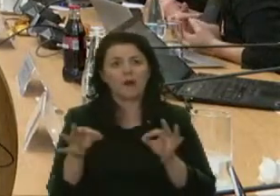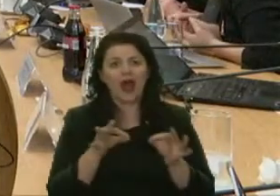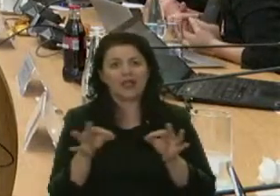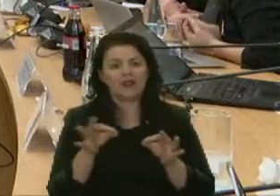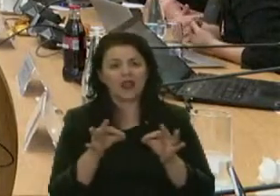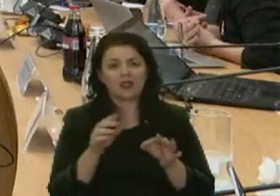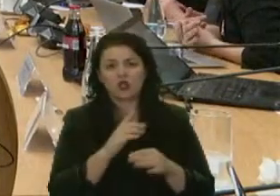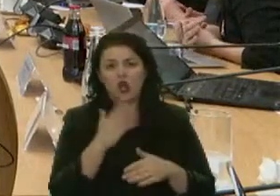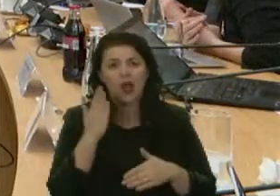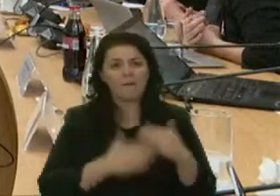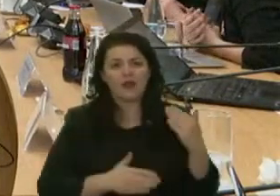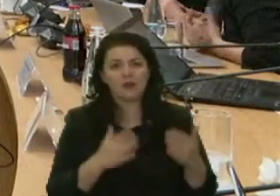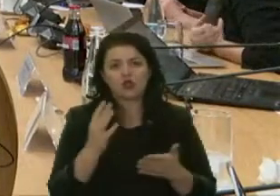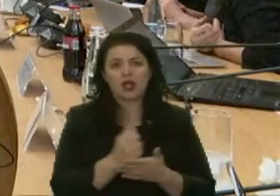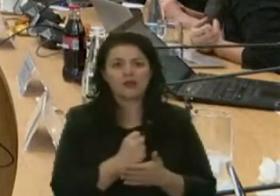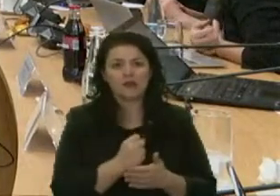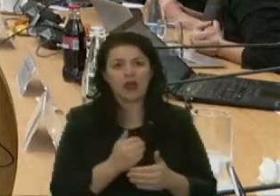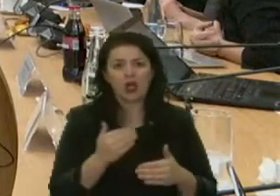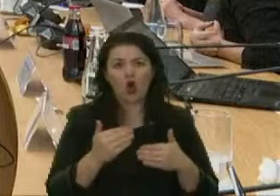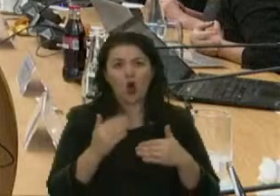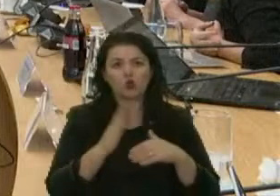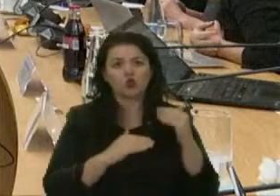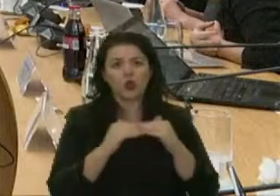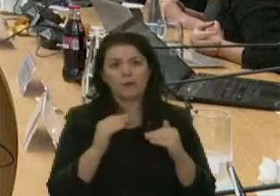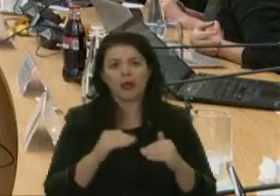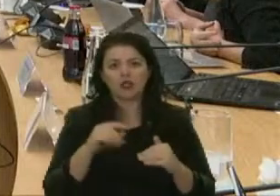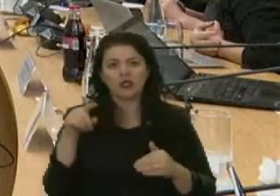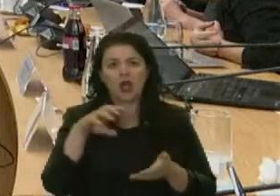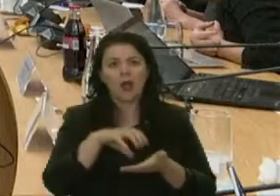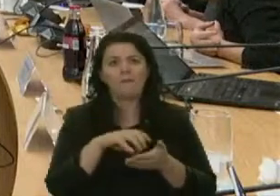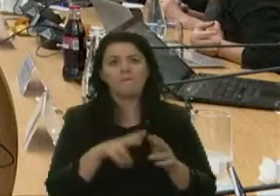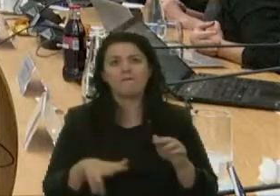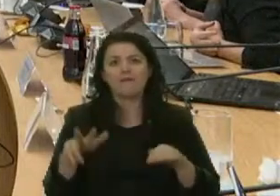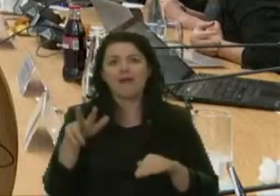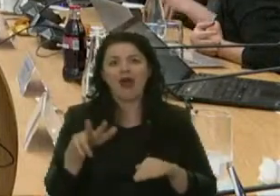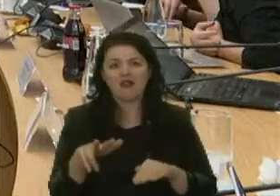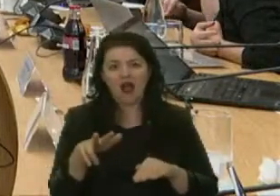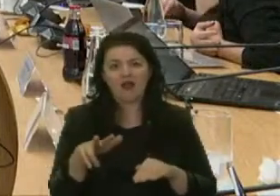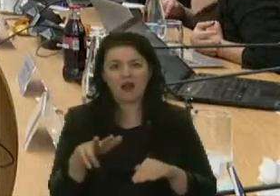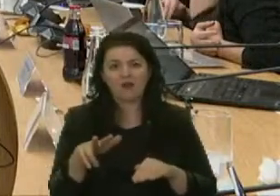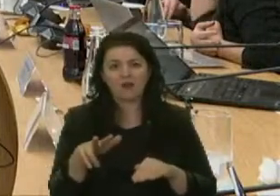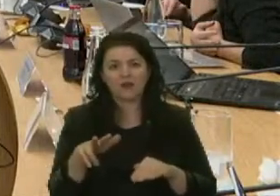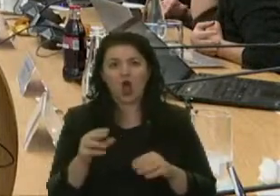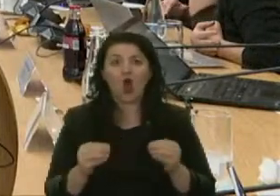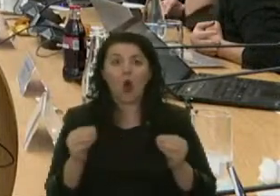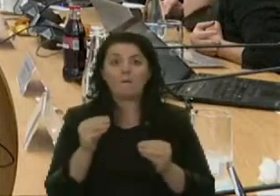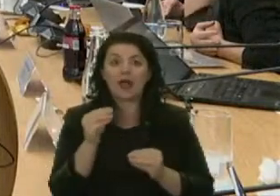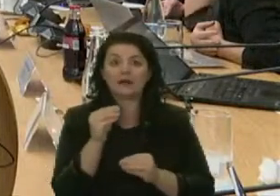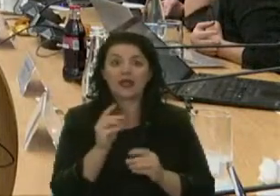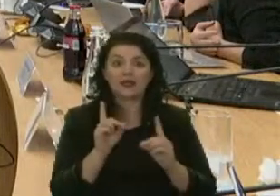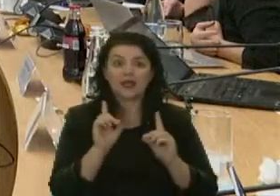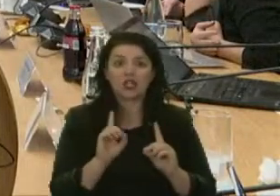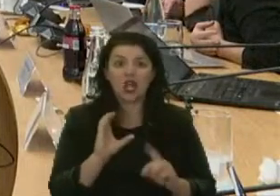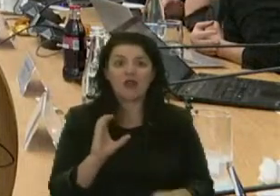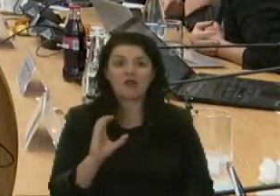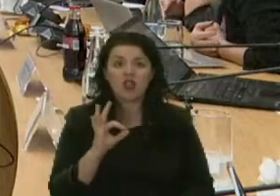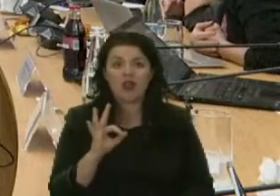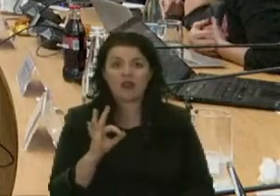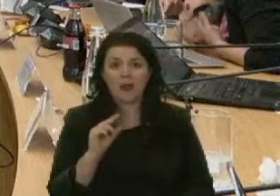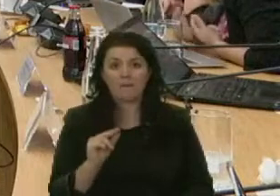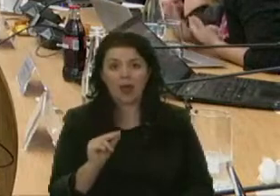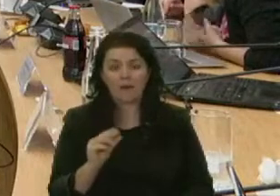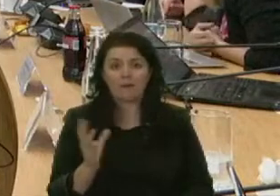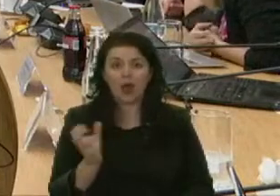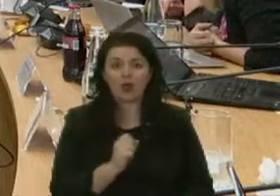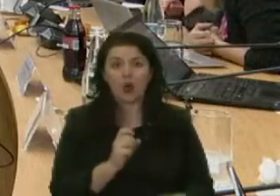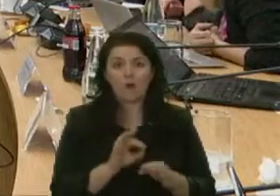nu ne limităm șansele ca în viitor să construim în această locație o parcare rezidențială în completarea stației CTP preluând modele